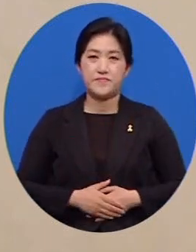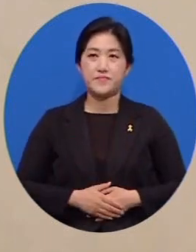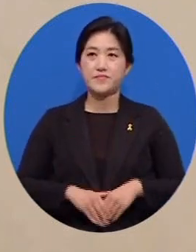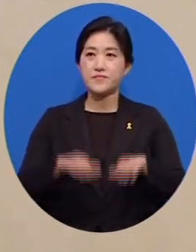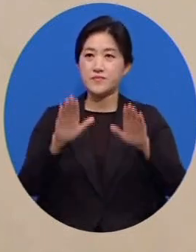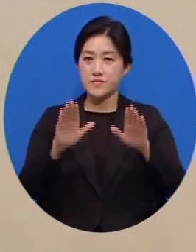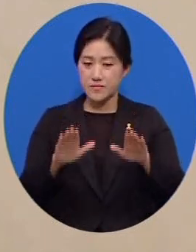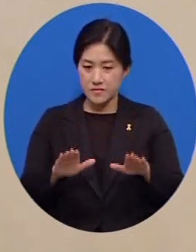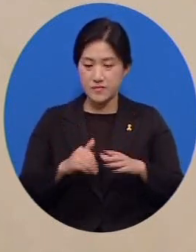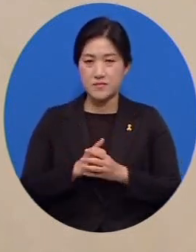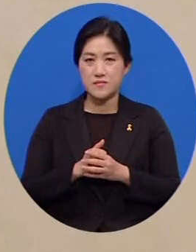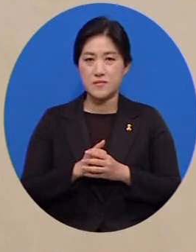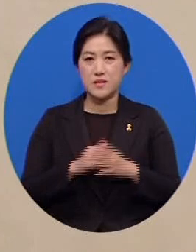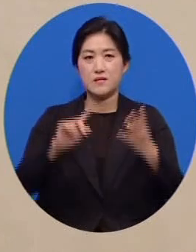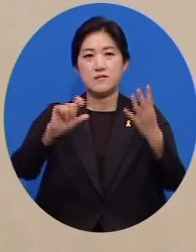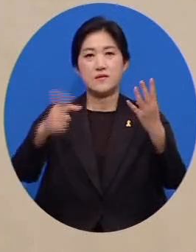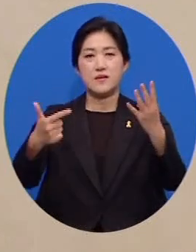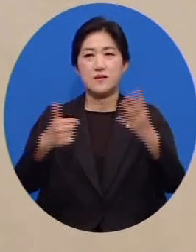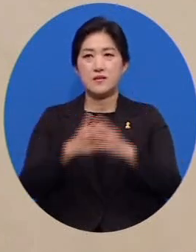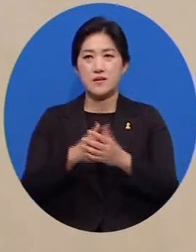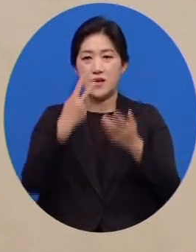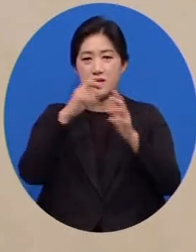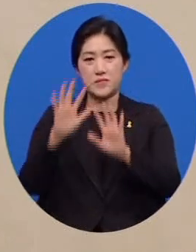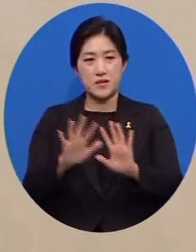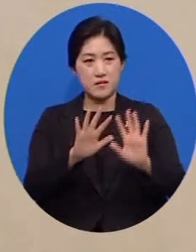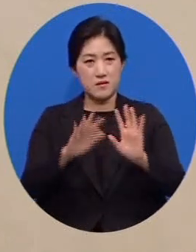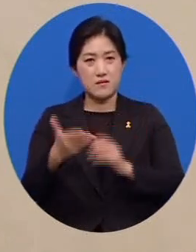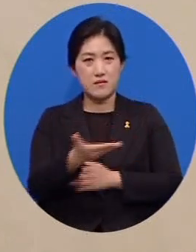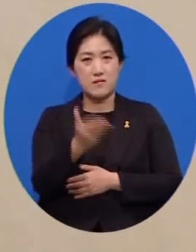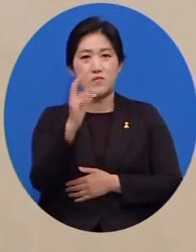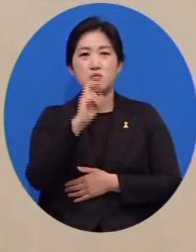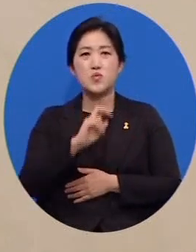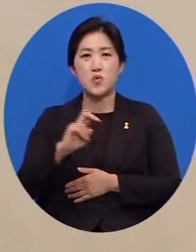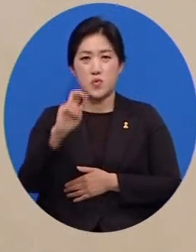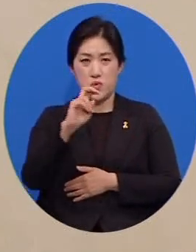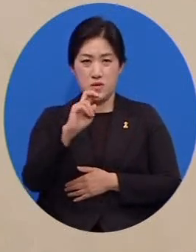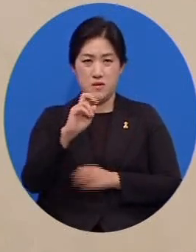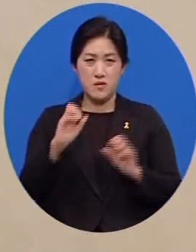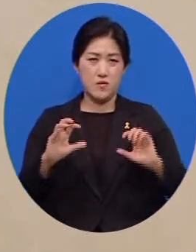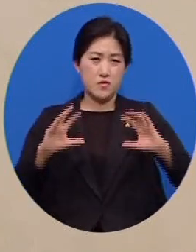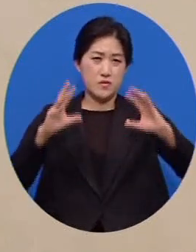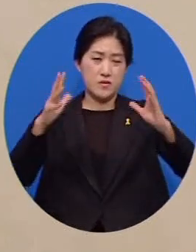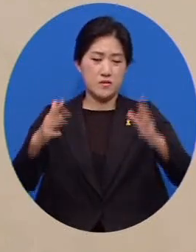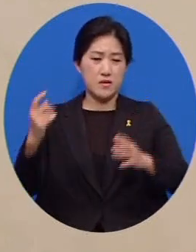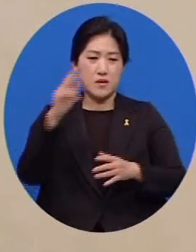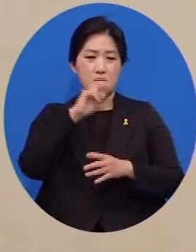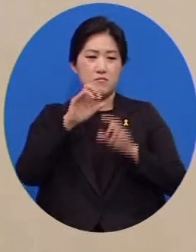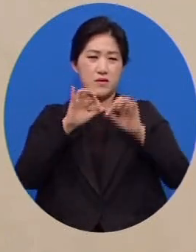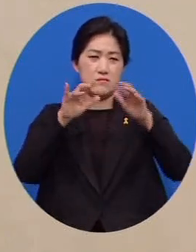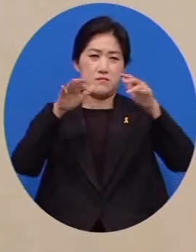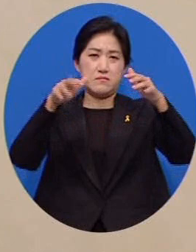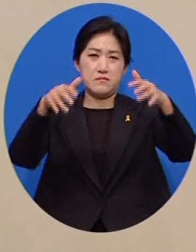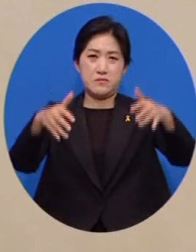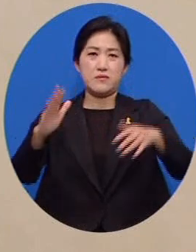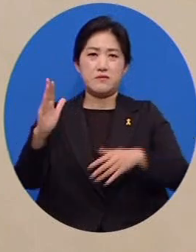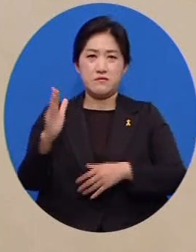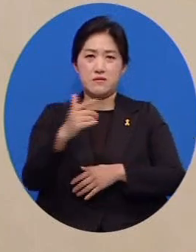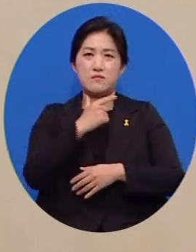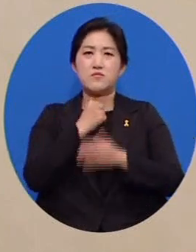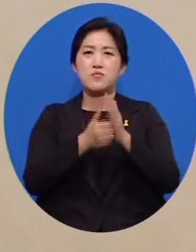오늘 4.16 합창단 여러분의 노래가 온 세상에 울려 퍼지기를